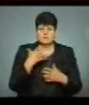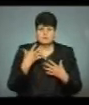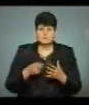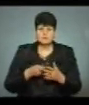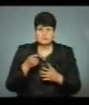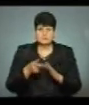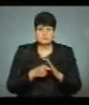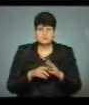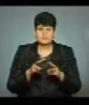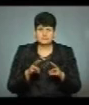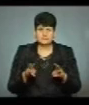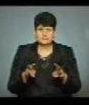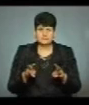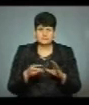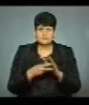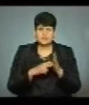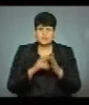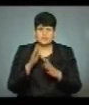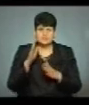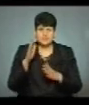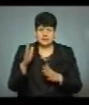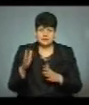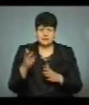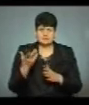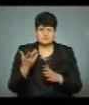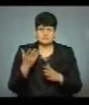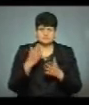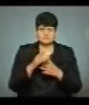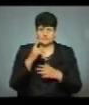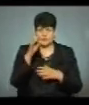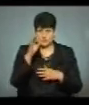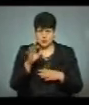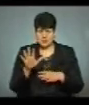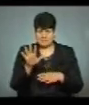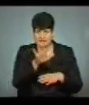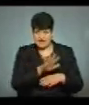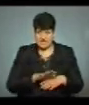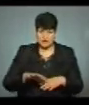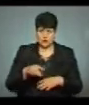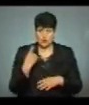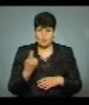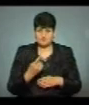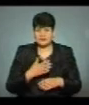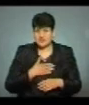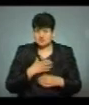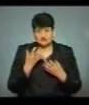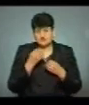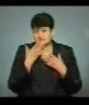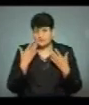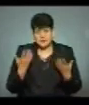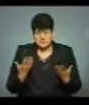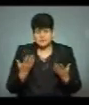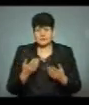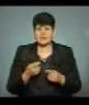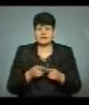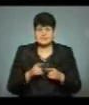Кабміну плани перспективні, які покривають 100% території області. Нашої ще немає. Тобто